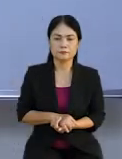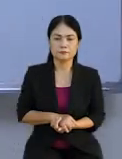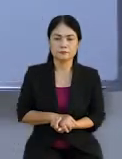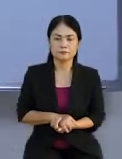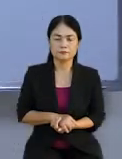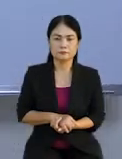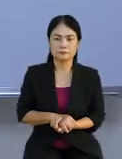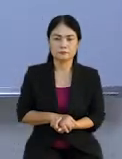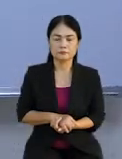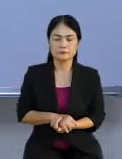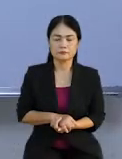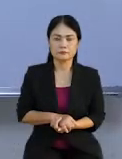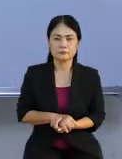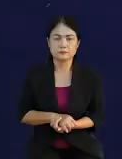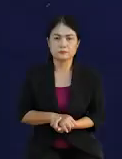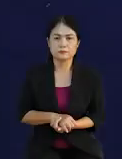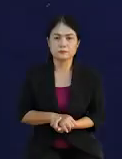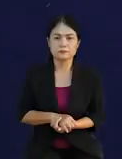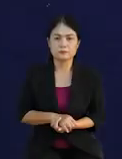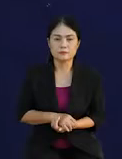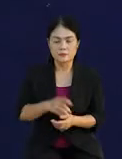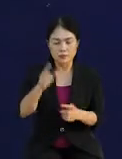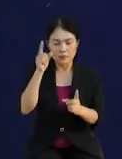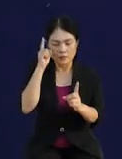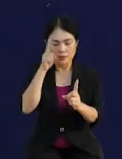mà làm bấy